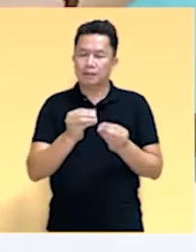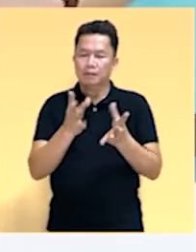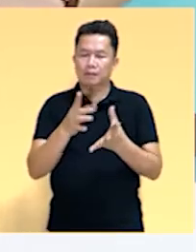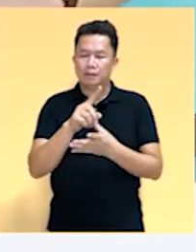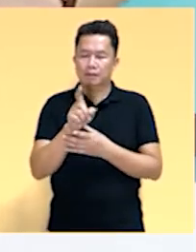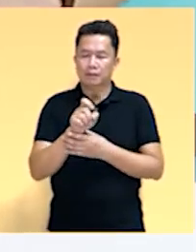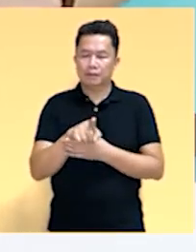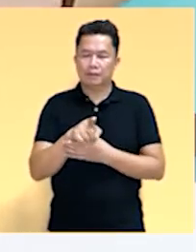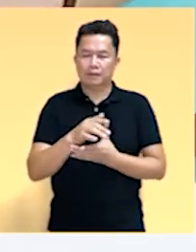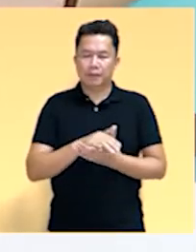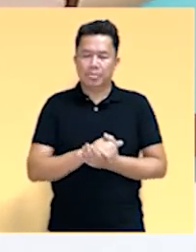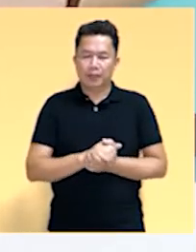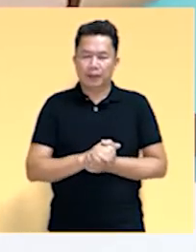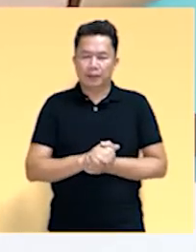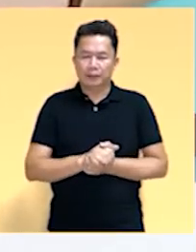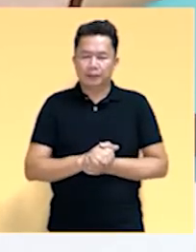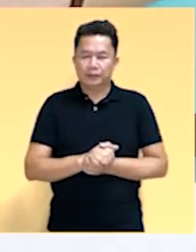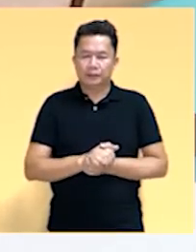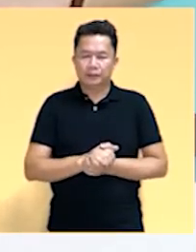what are given?